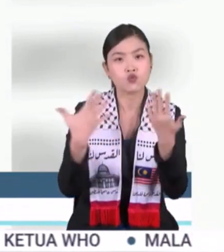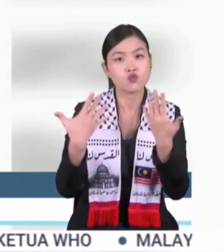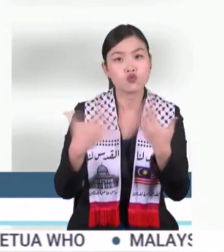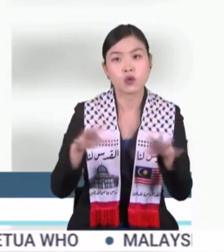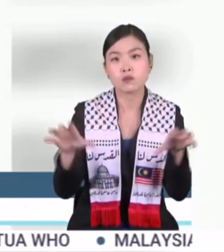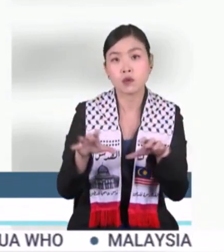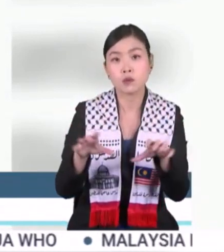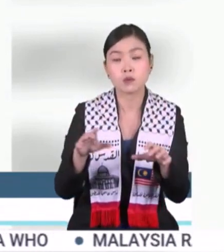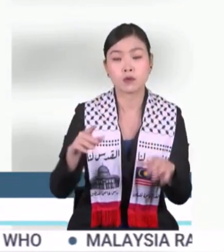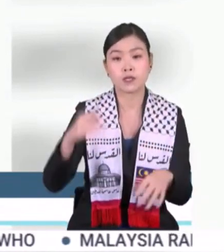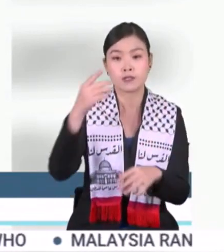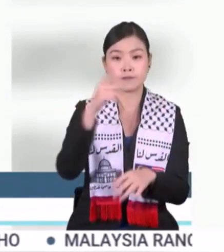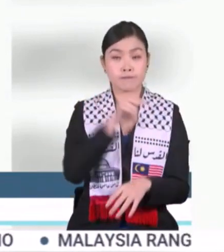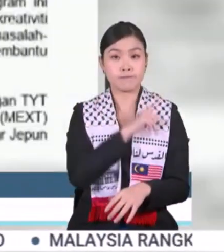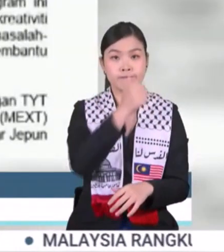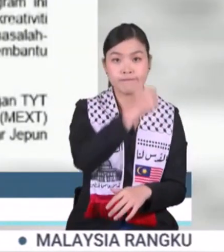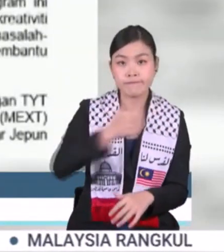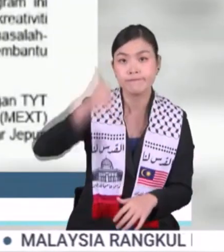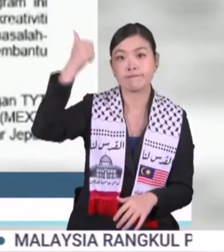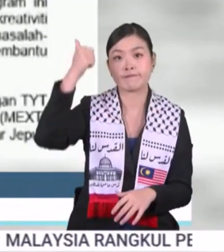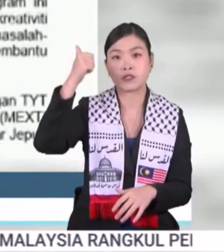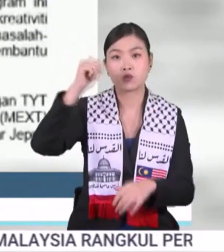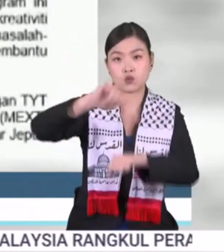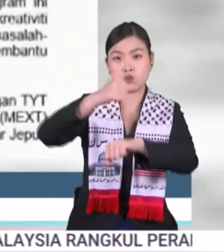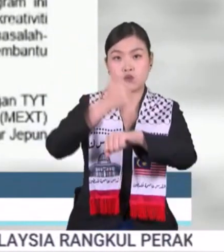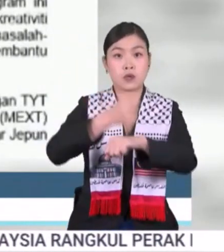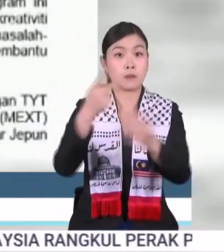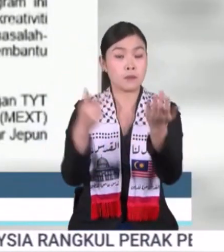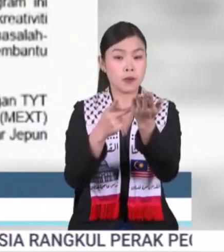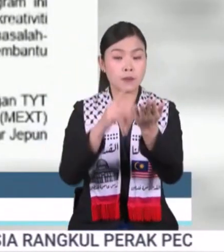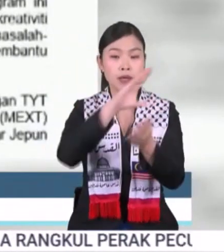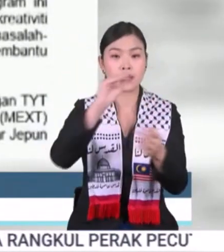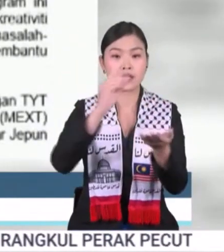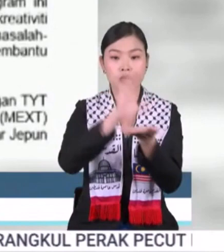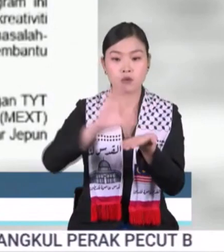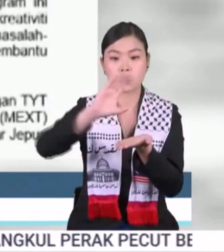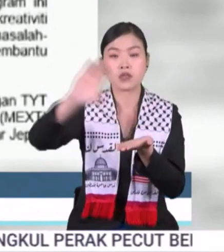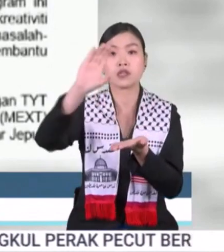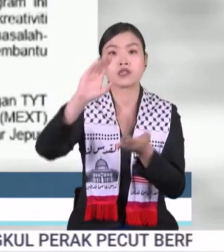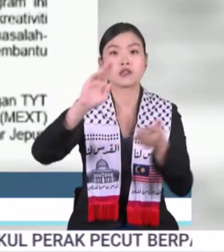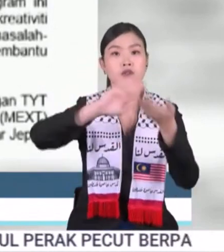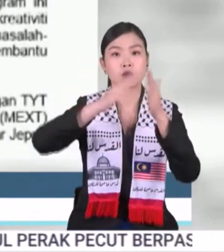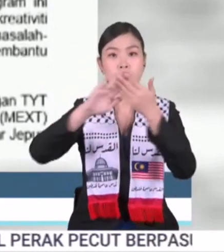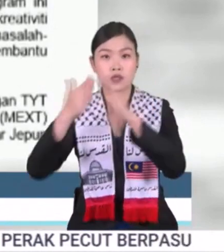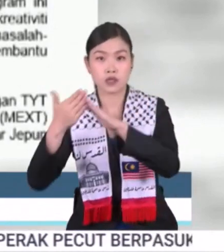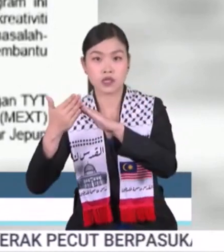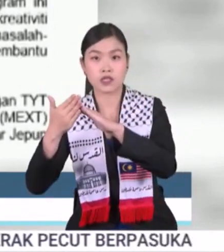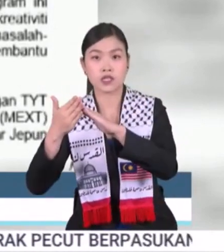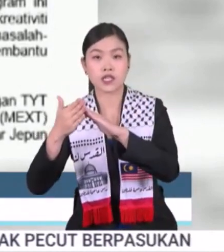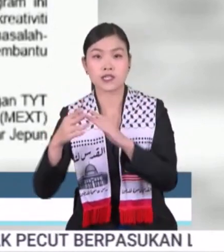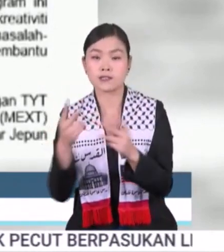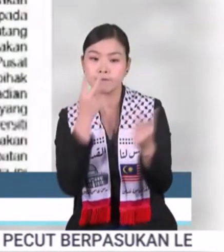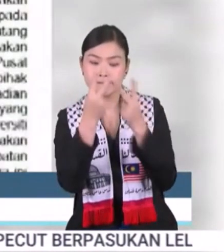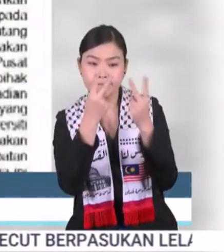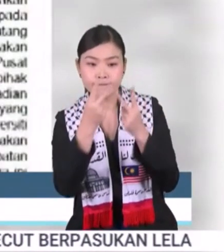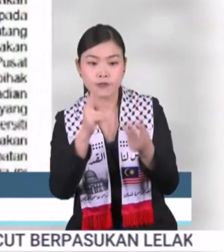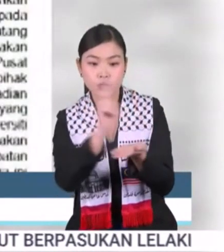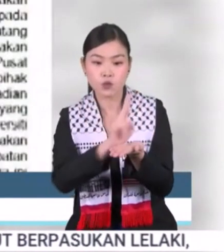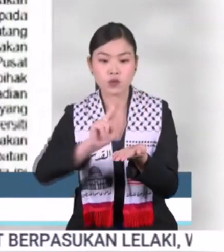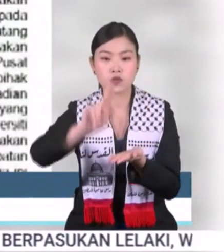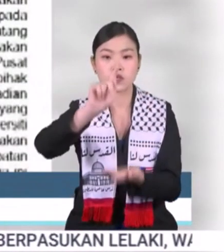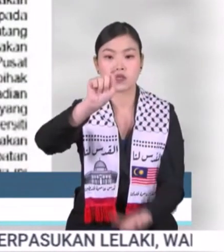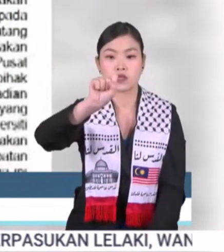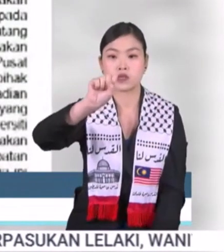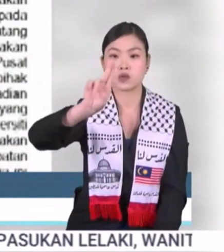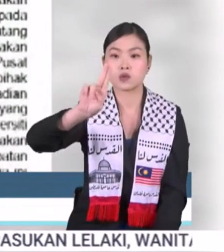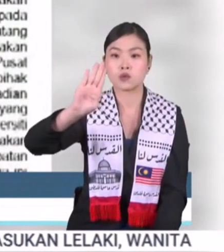dibuat bersama Ketua pengarah jabatan pendidikan Politeknik dan kolej komuniti Dr Mohamad zahar Ismail ketika melawat Universiti sukuba